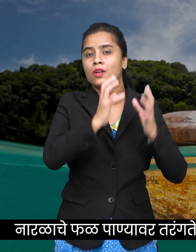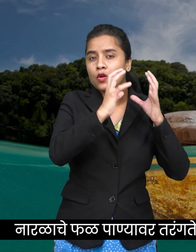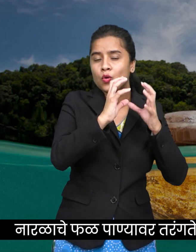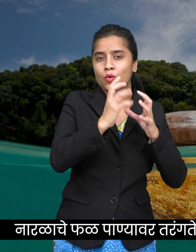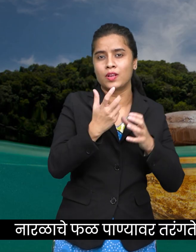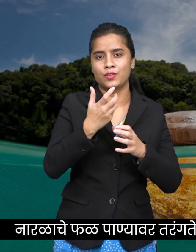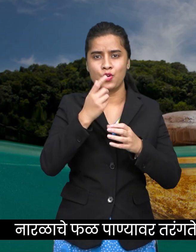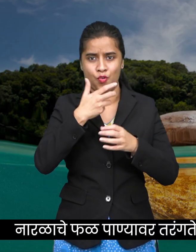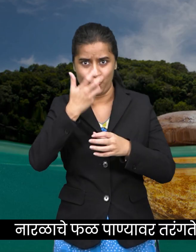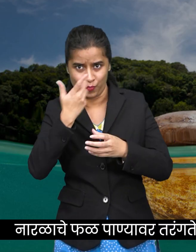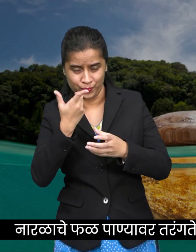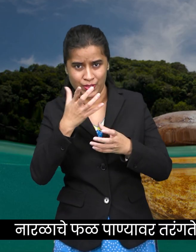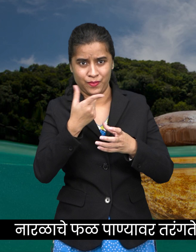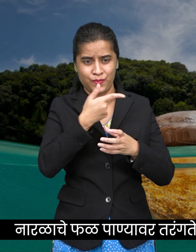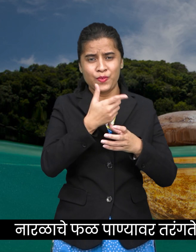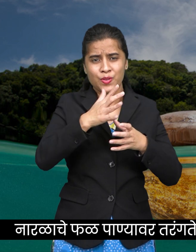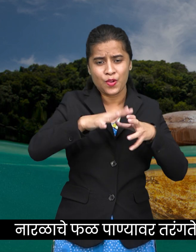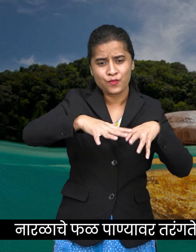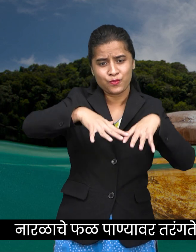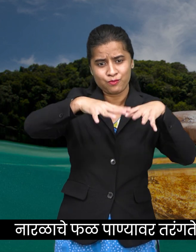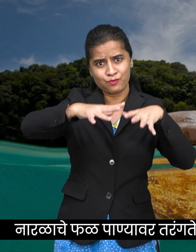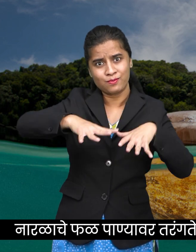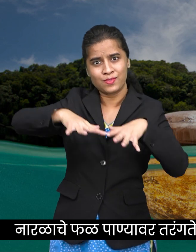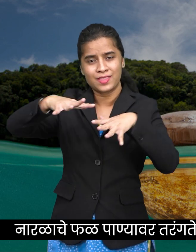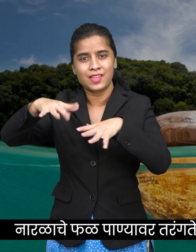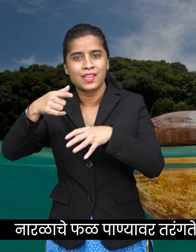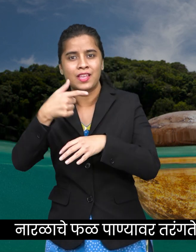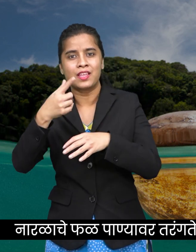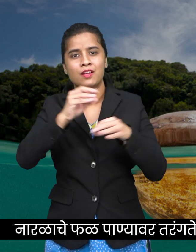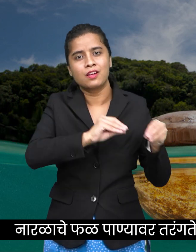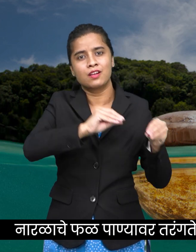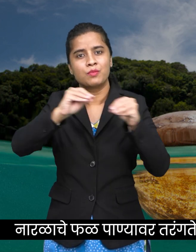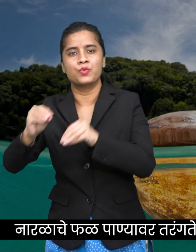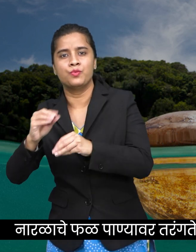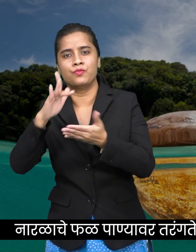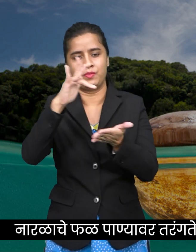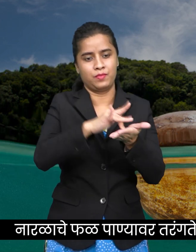नारळाचे फळ पाण्यावर तरंगते आणि एका ठिकाणाहून दुसऱ्या ठिकाणी जाते.